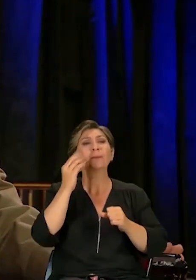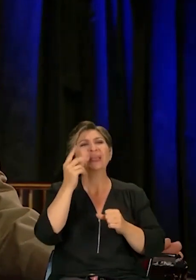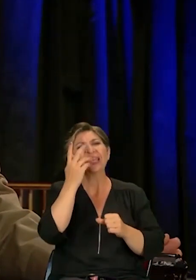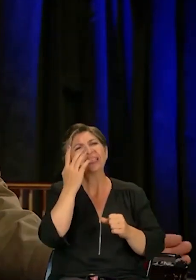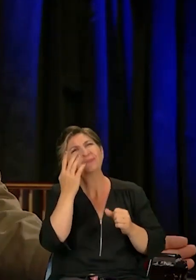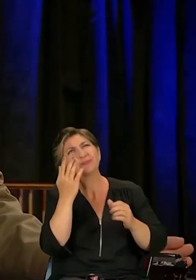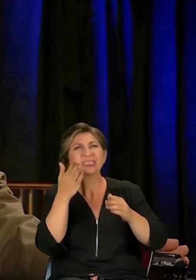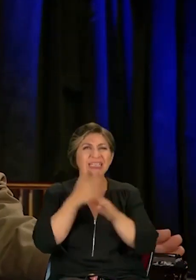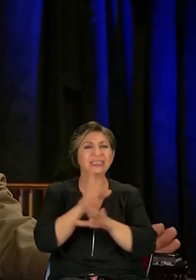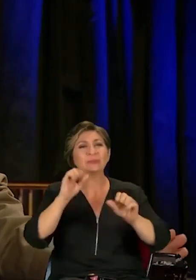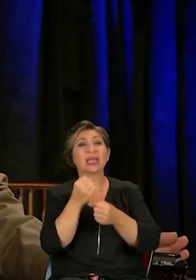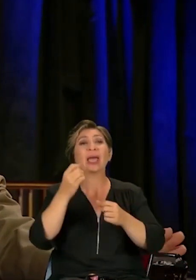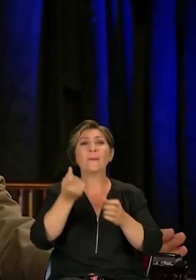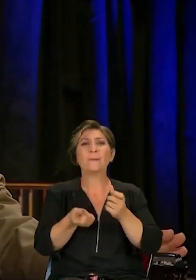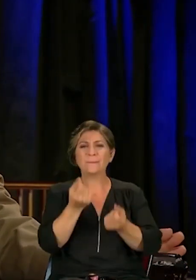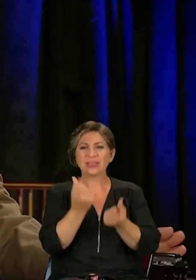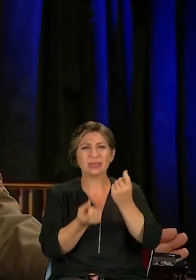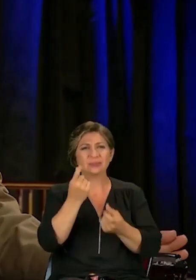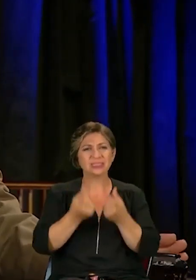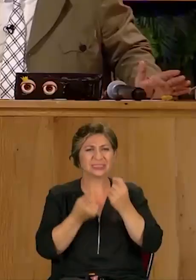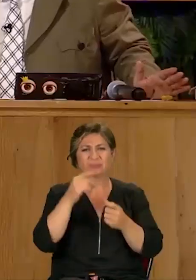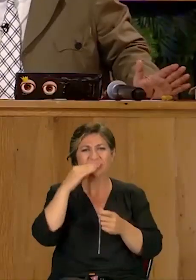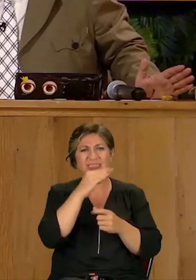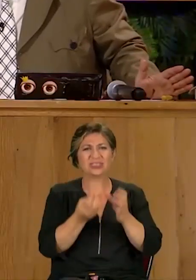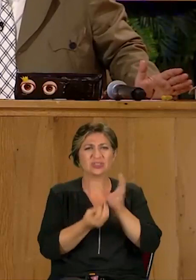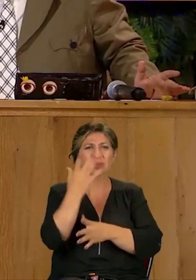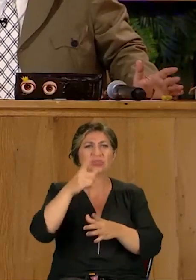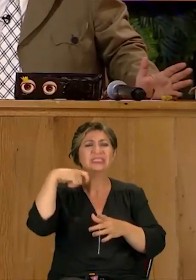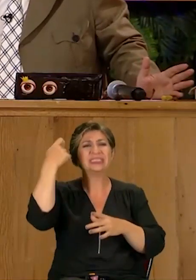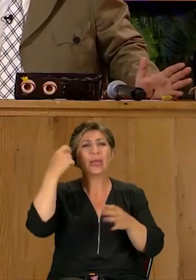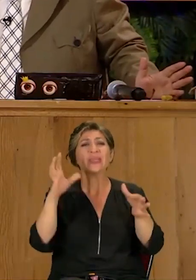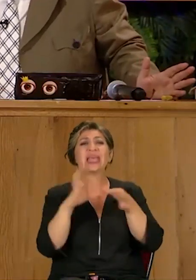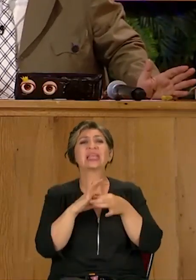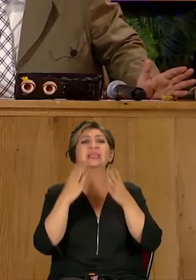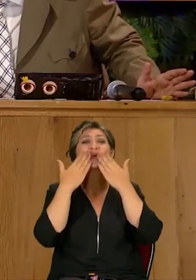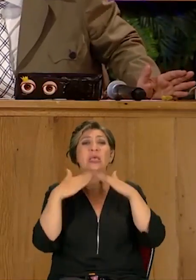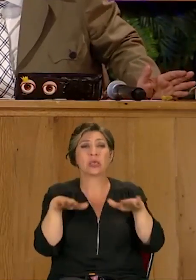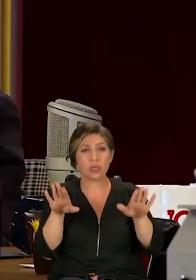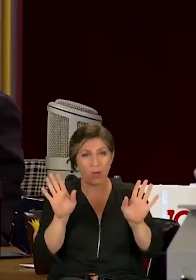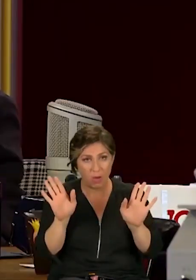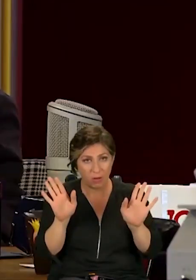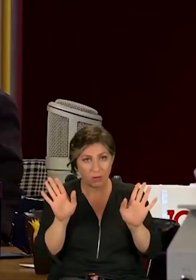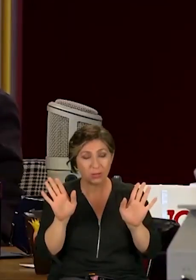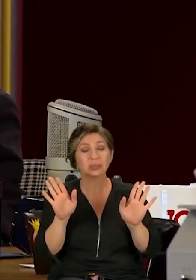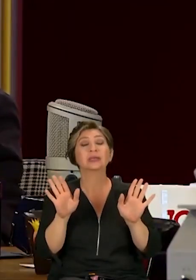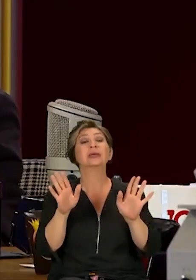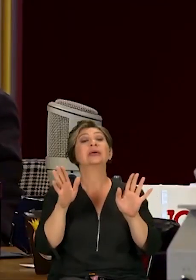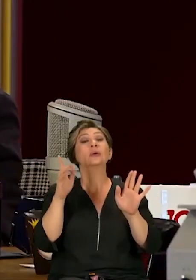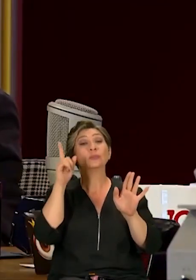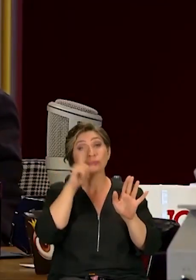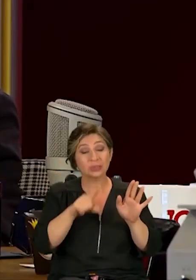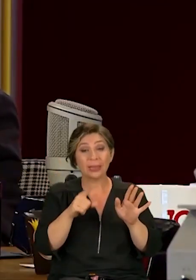kriz. Patlamış Mısır'dan filan çıkan bir kriz. Evet, bunun sinemayla ilgisi olmayan bir kriz.